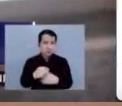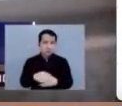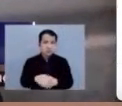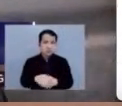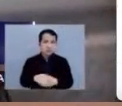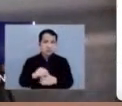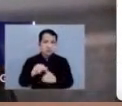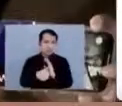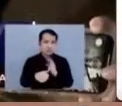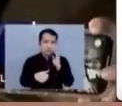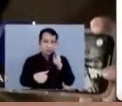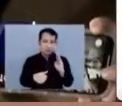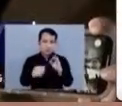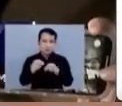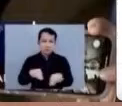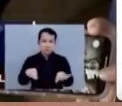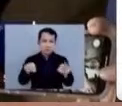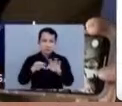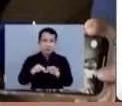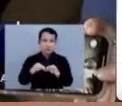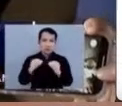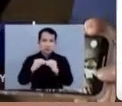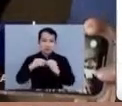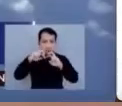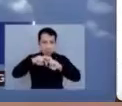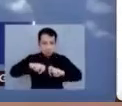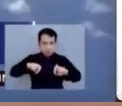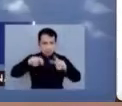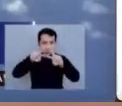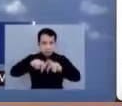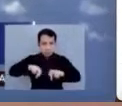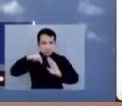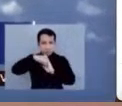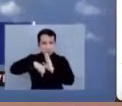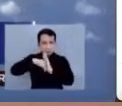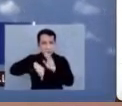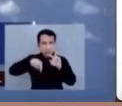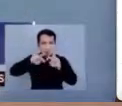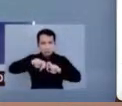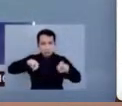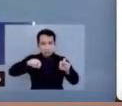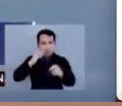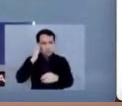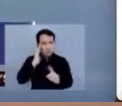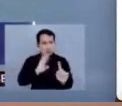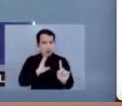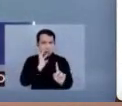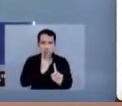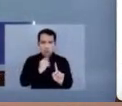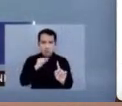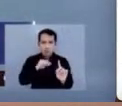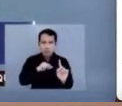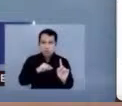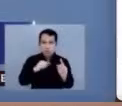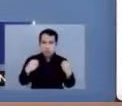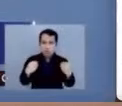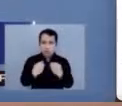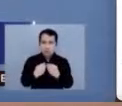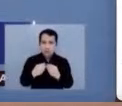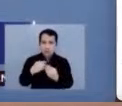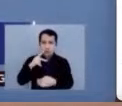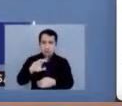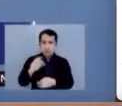ni Barbers, kailangan ito ng mas malalim na investigasyon. Dapat din umanong malaman kung sinong mga miyembro ng Coast Guard